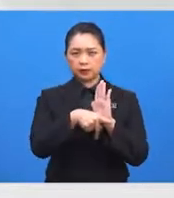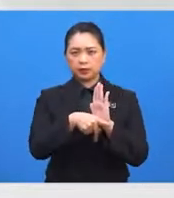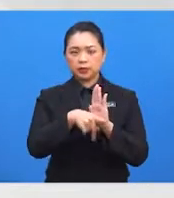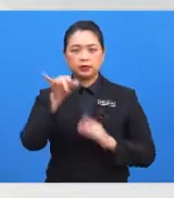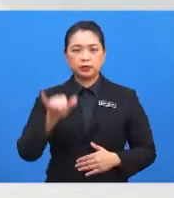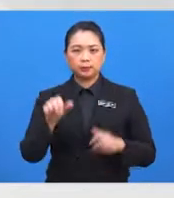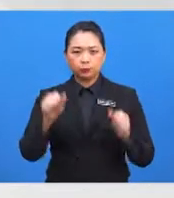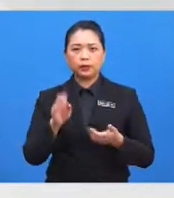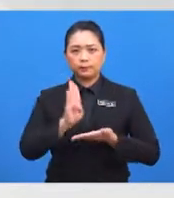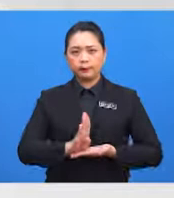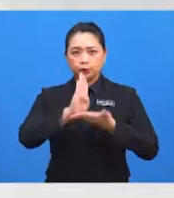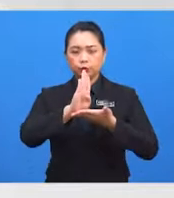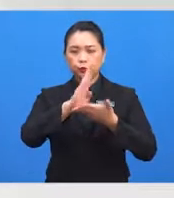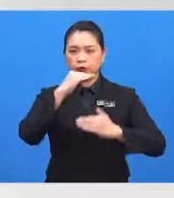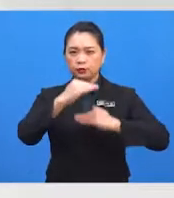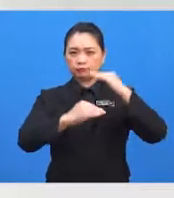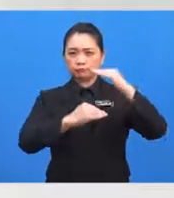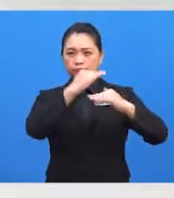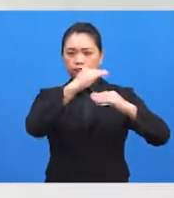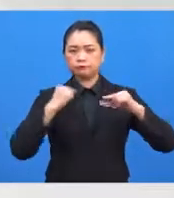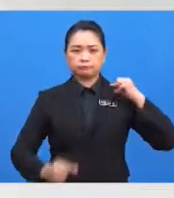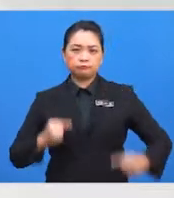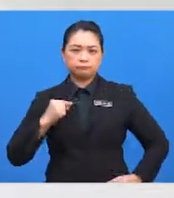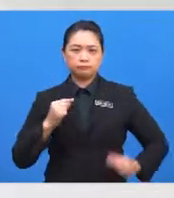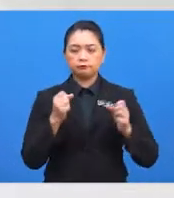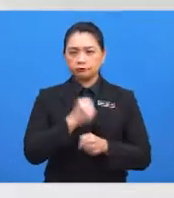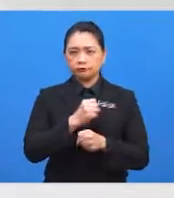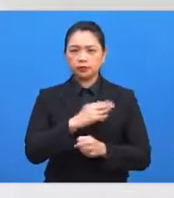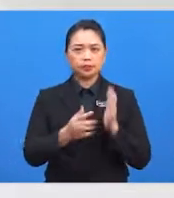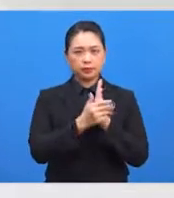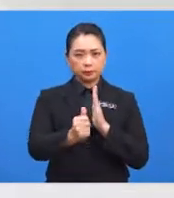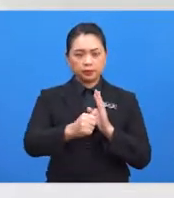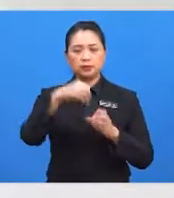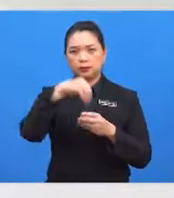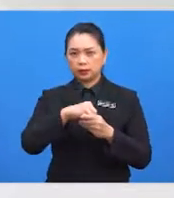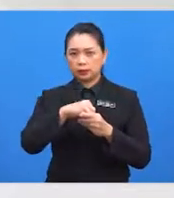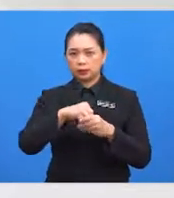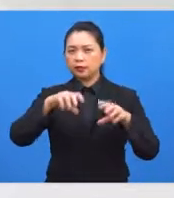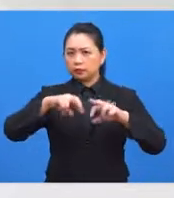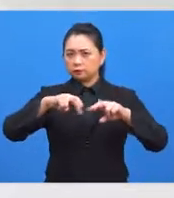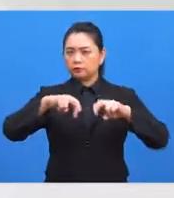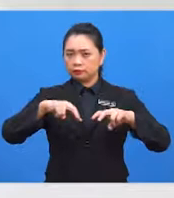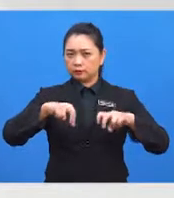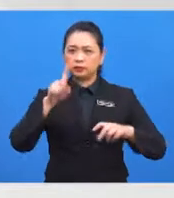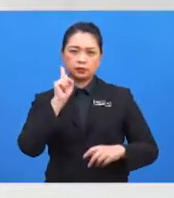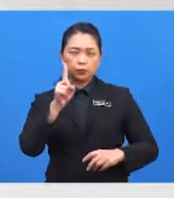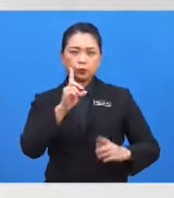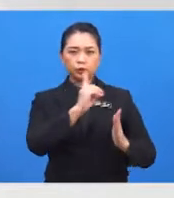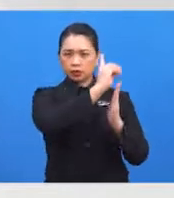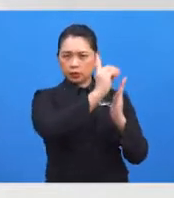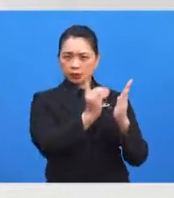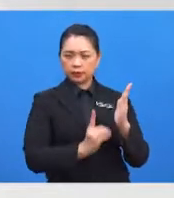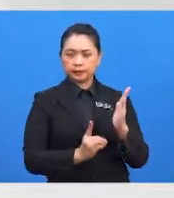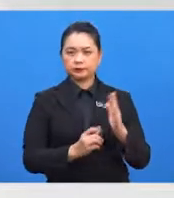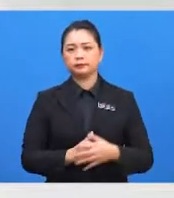membantu meningkatkan gaya kerja dan kemahiran dalam menganalisis sesuatu design.